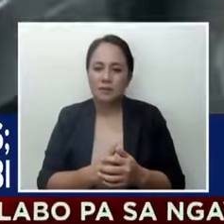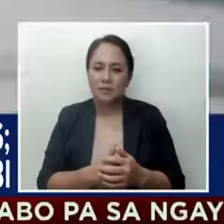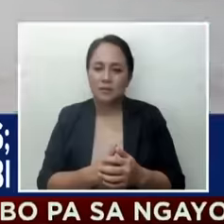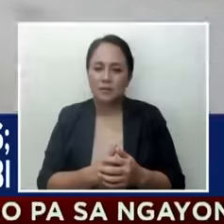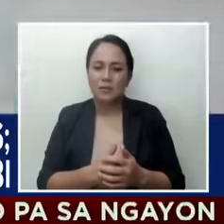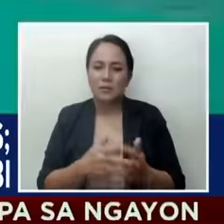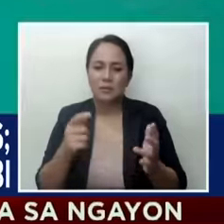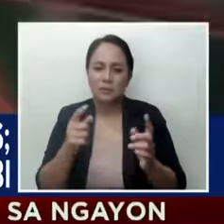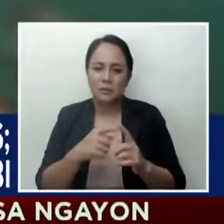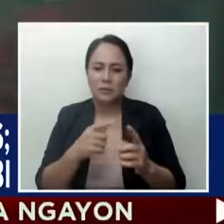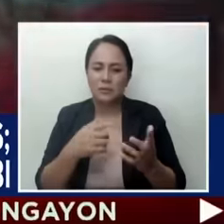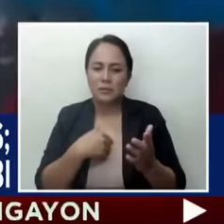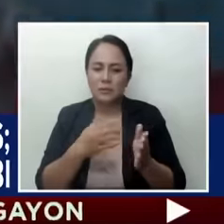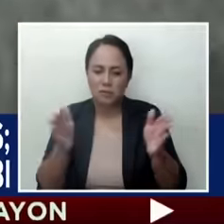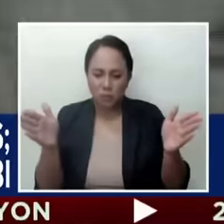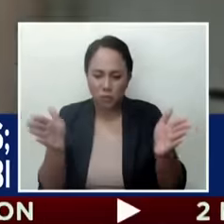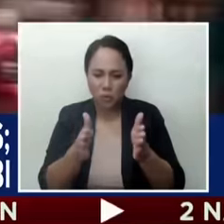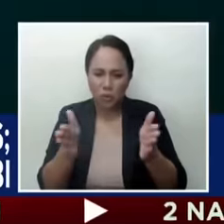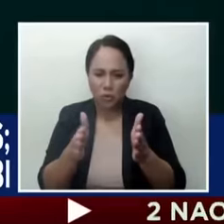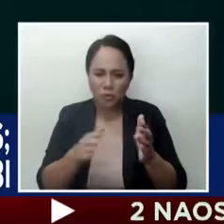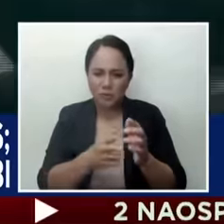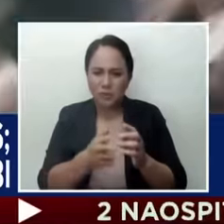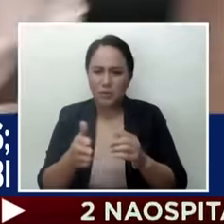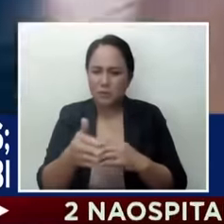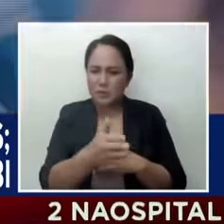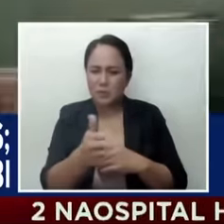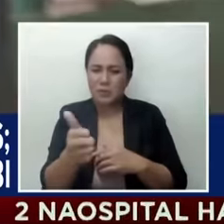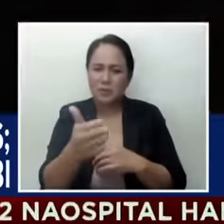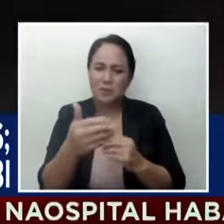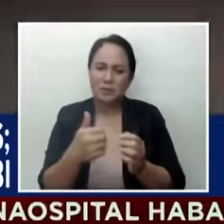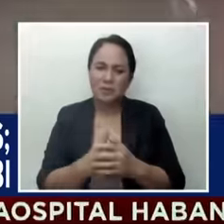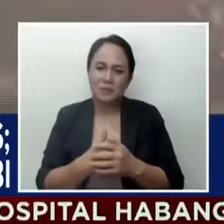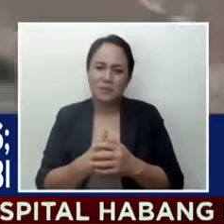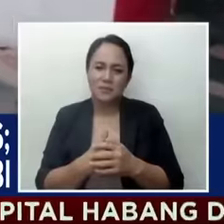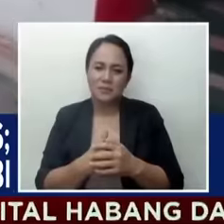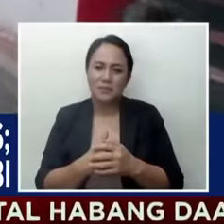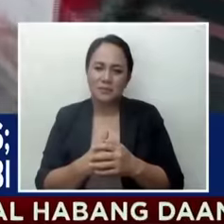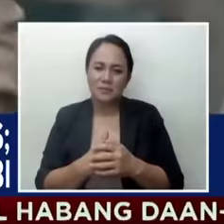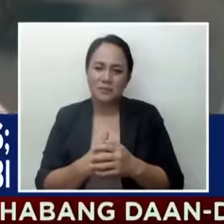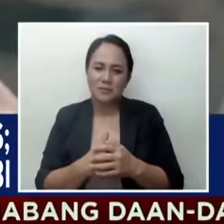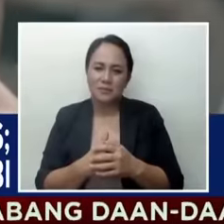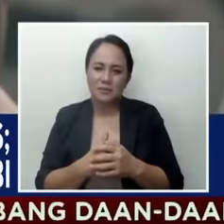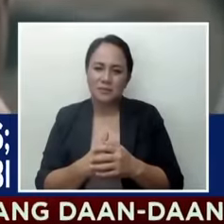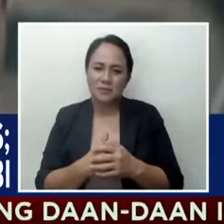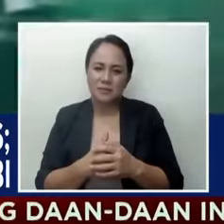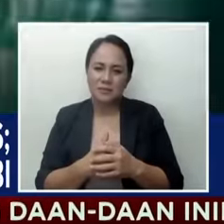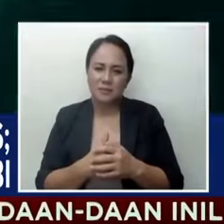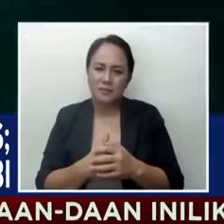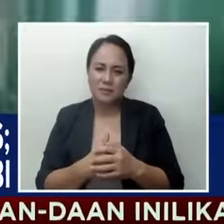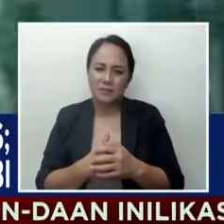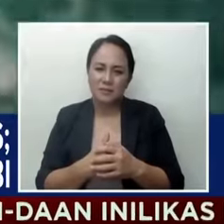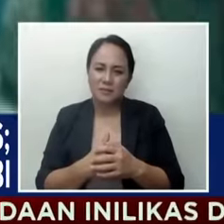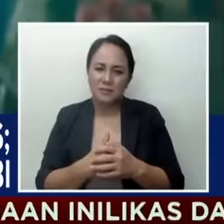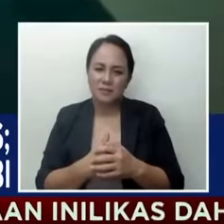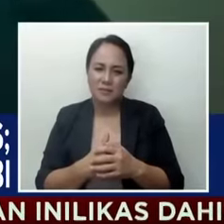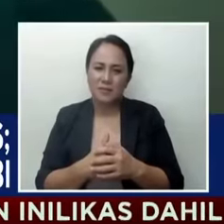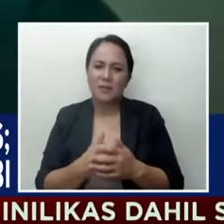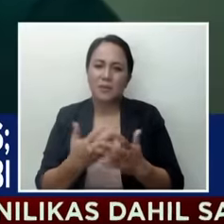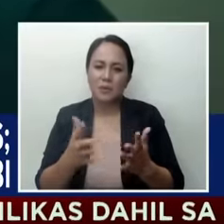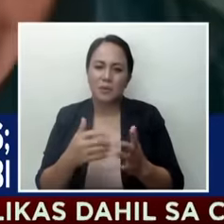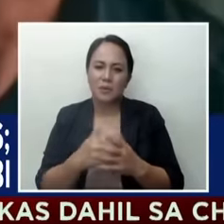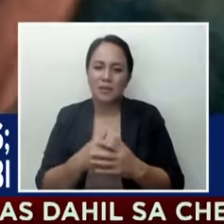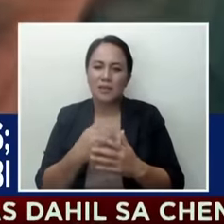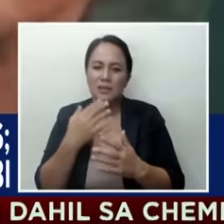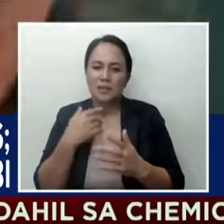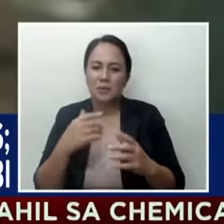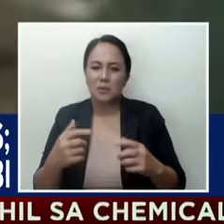Hanggang sa mga eskinita. Tayo ang papatay o tayo ang papatay sa kanila. Pati ang nakakabiting pagharap